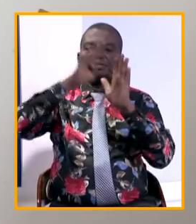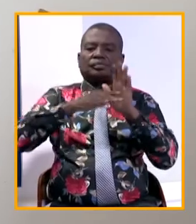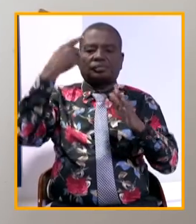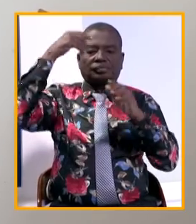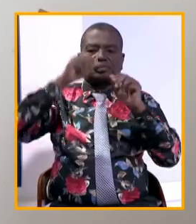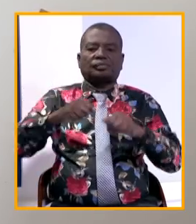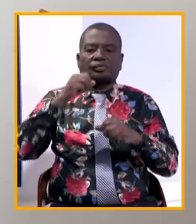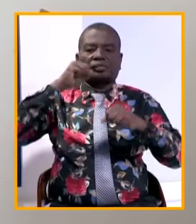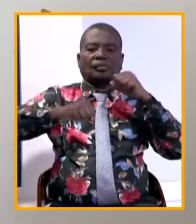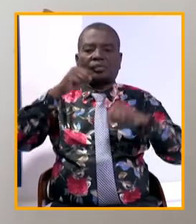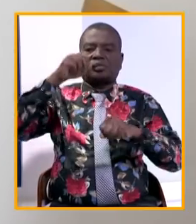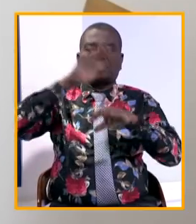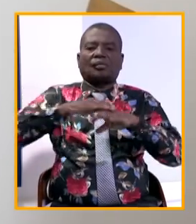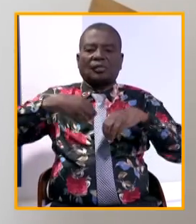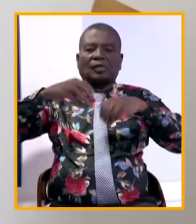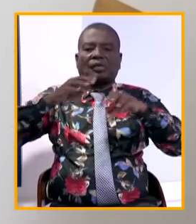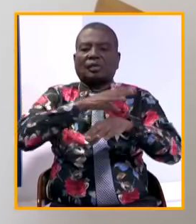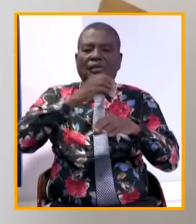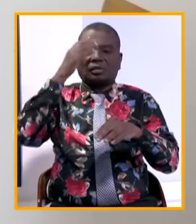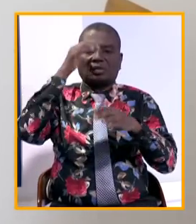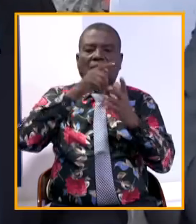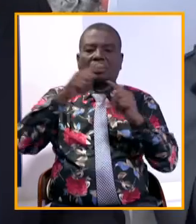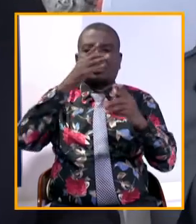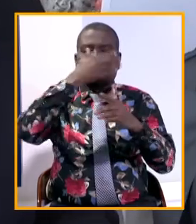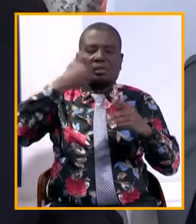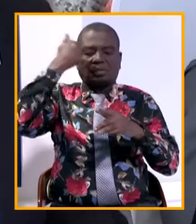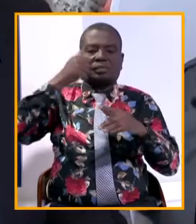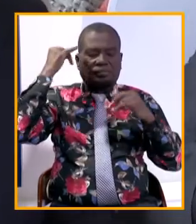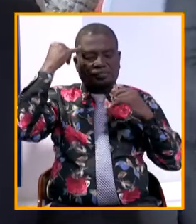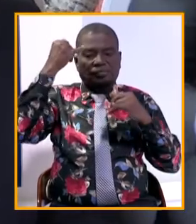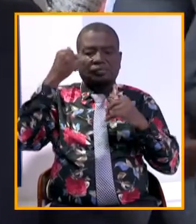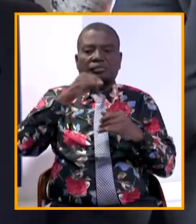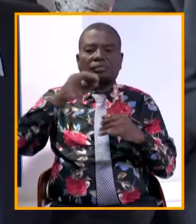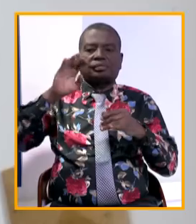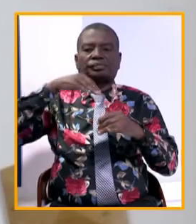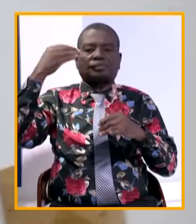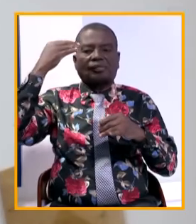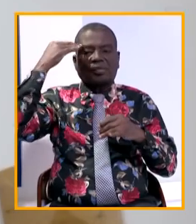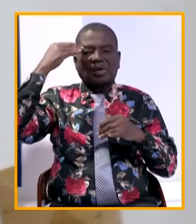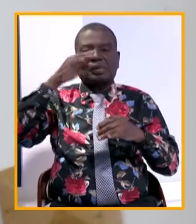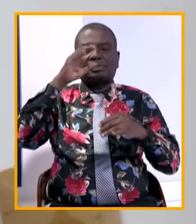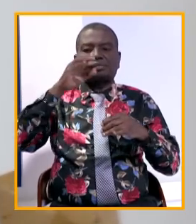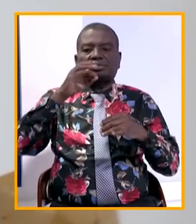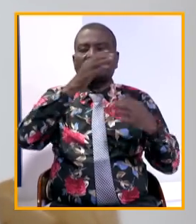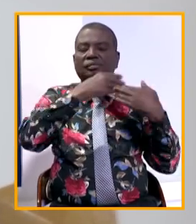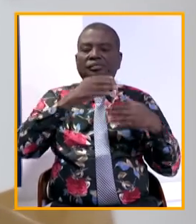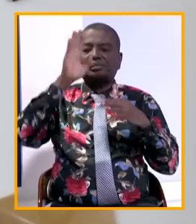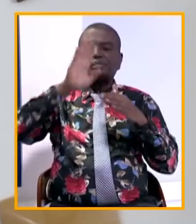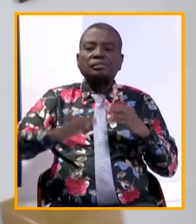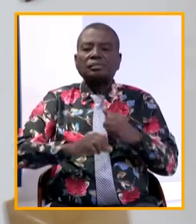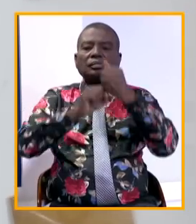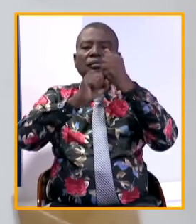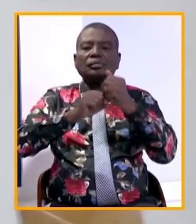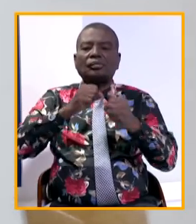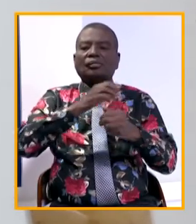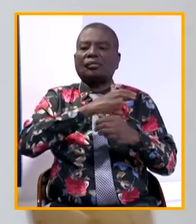pour pouvoir être compétitifs sur les marchés. C'est une très belle initiative. La ministre en charge de la Culture, Françoise Remarque, salue ce soutien financier